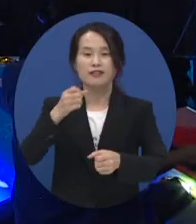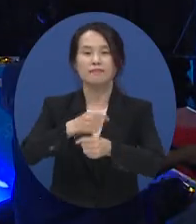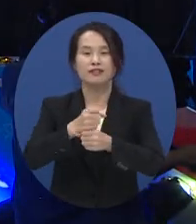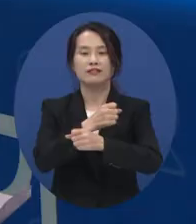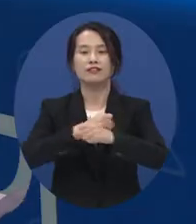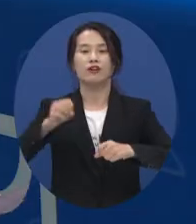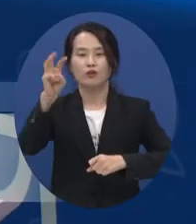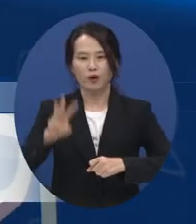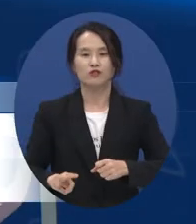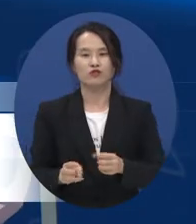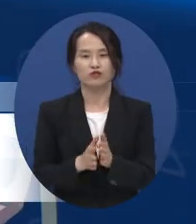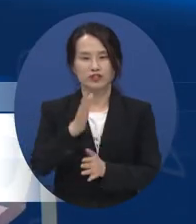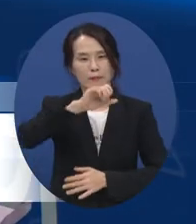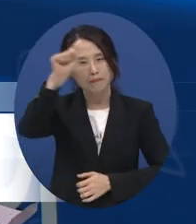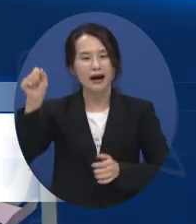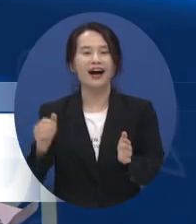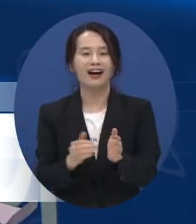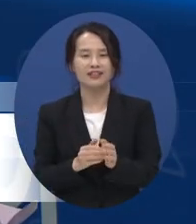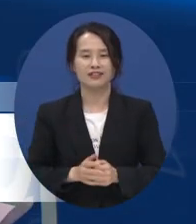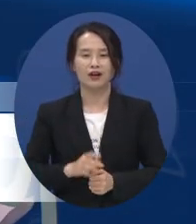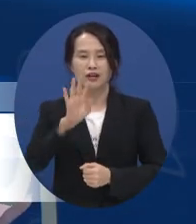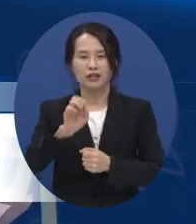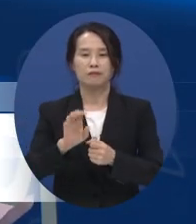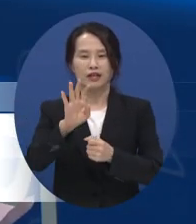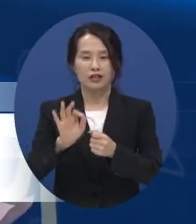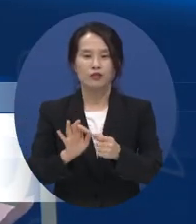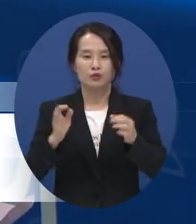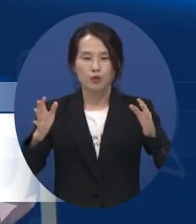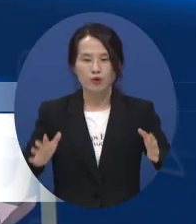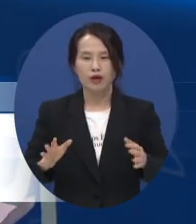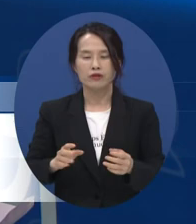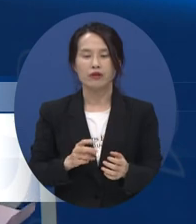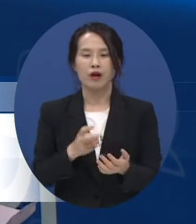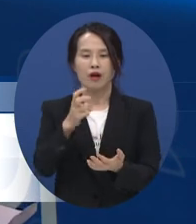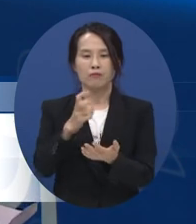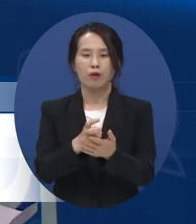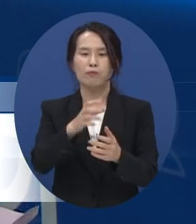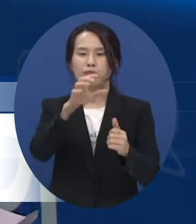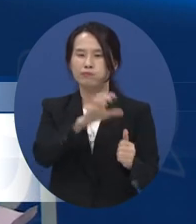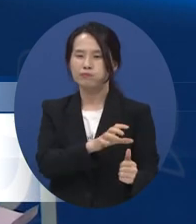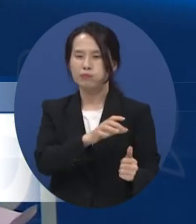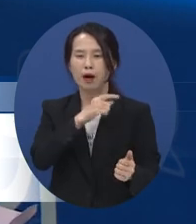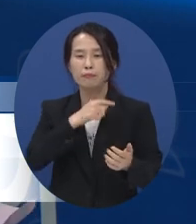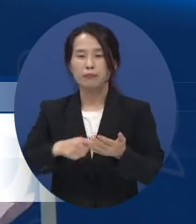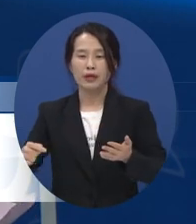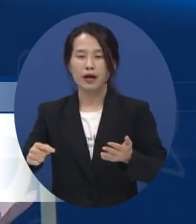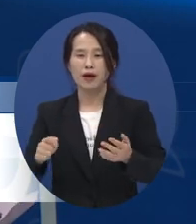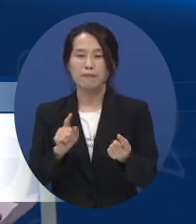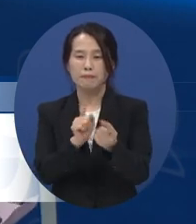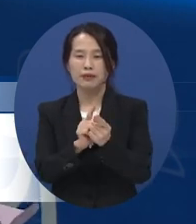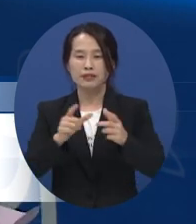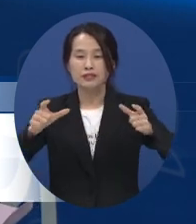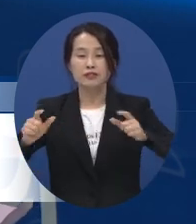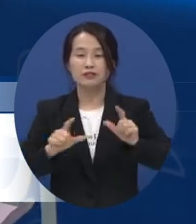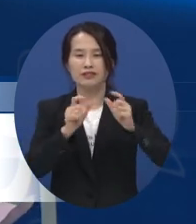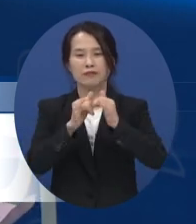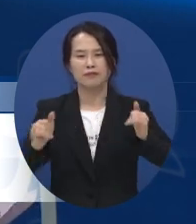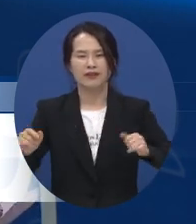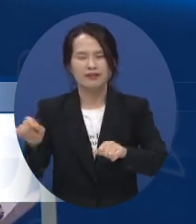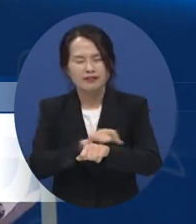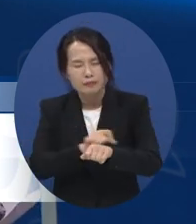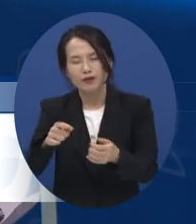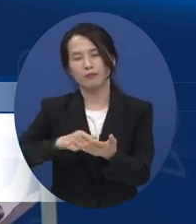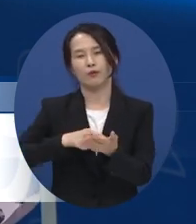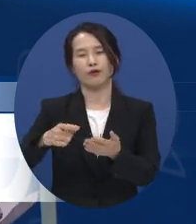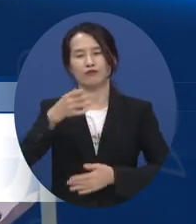돌아갔습니다. 무엇보다도 44년간 중첩적인 규제로 피해를 받아온 지역 주민들에게 정말 특별한 보상의 효과가